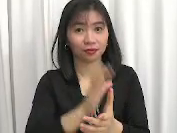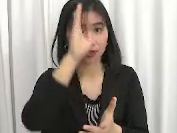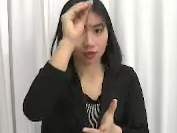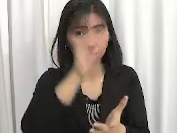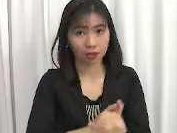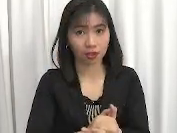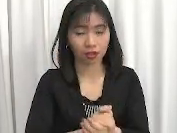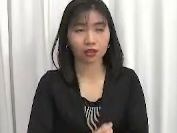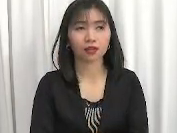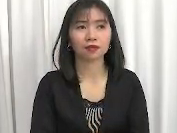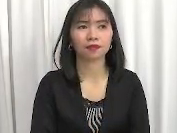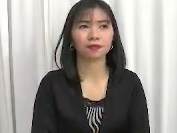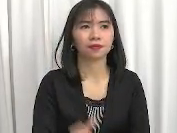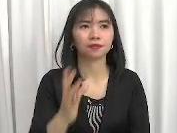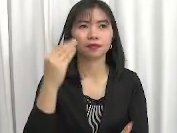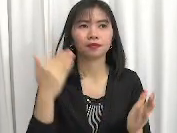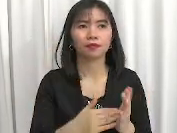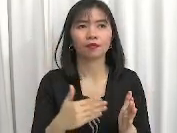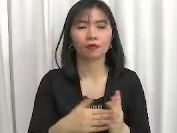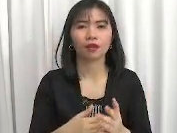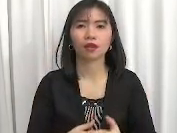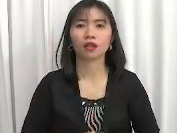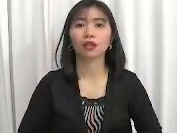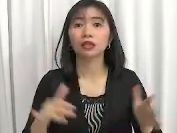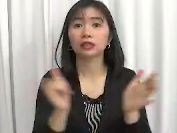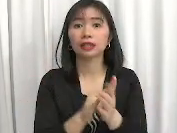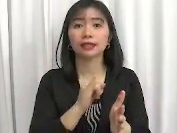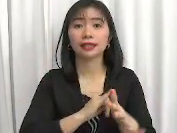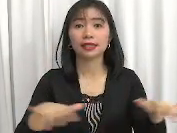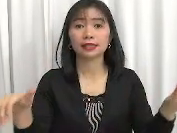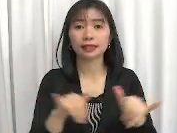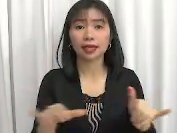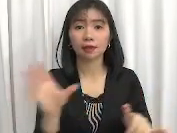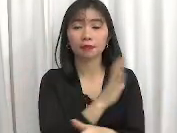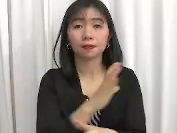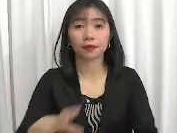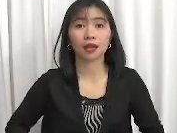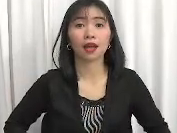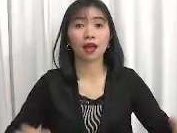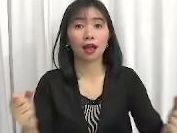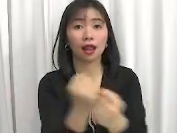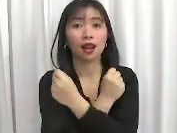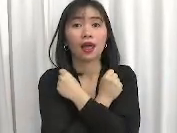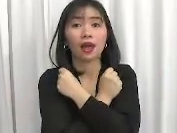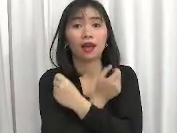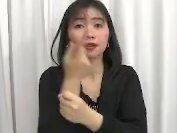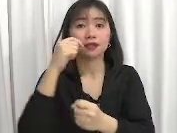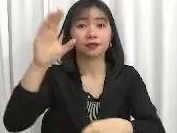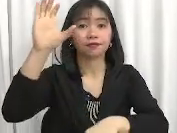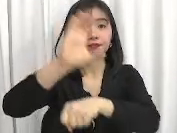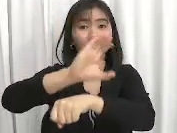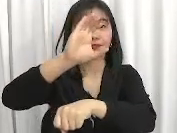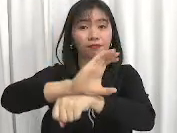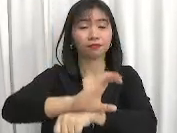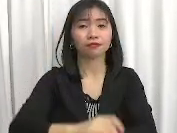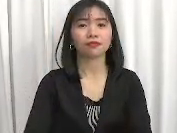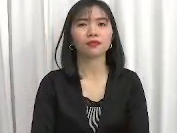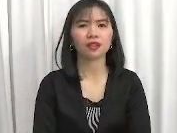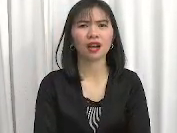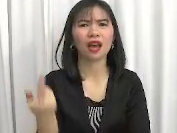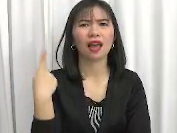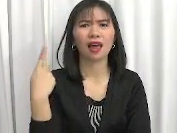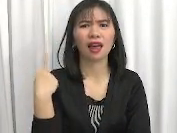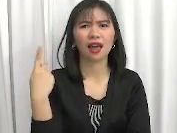yung binasa mo kanina, Brother Rudy, even as Christ loved the church. So, ano na pattern eh? Ano bang